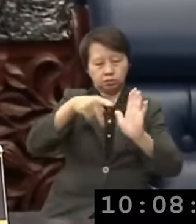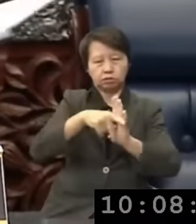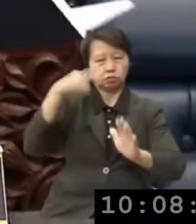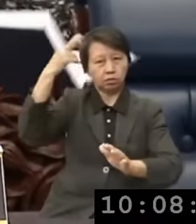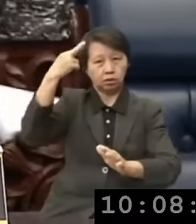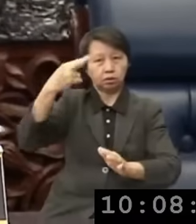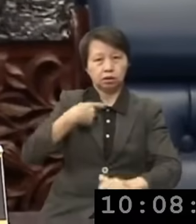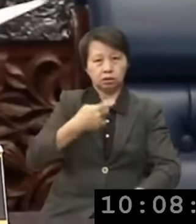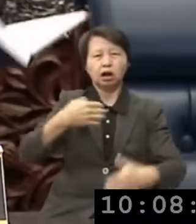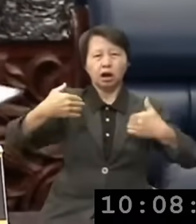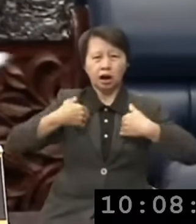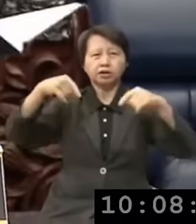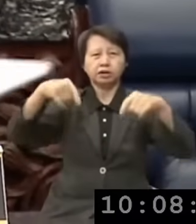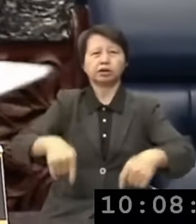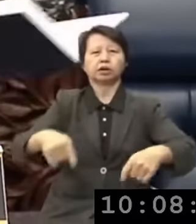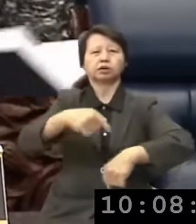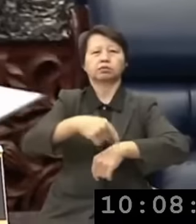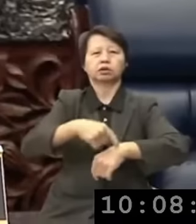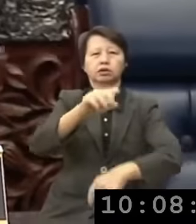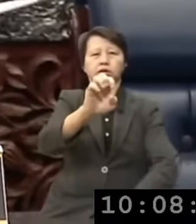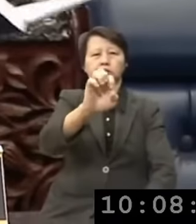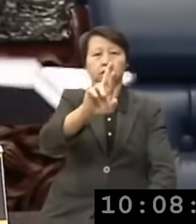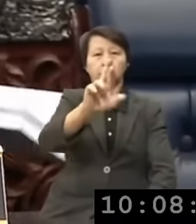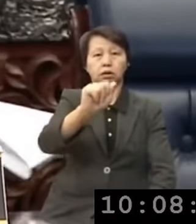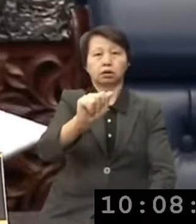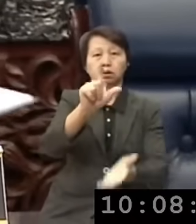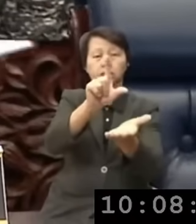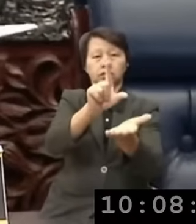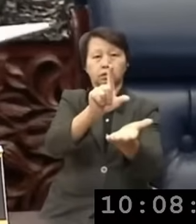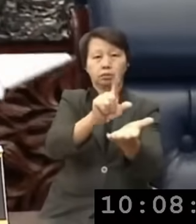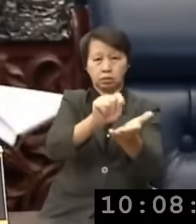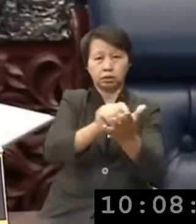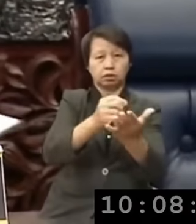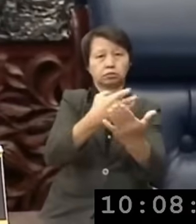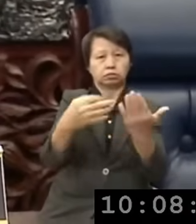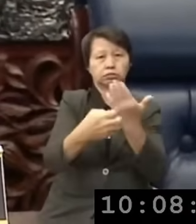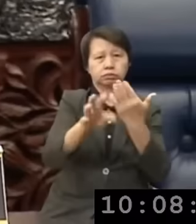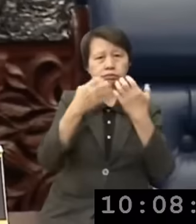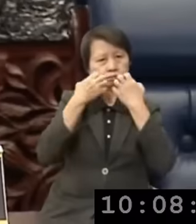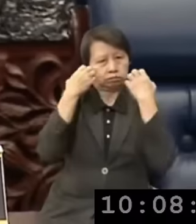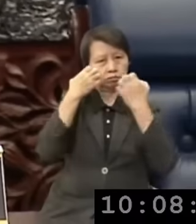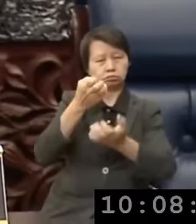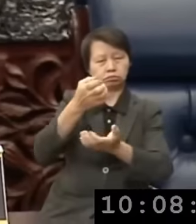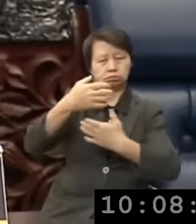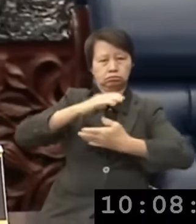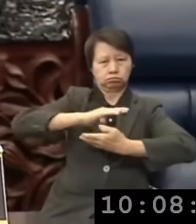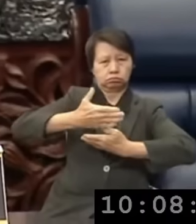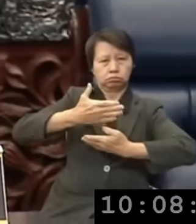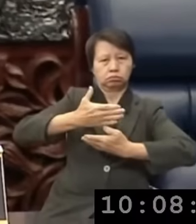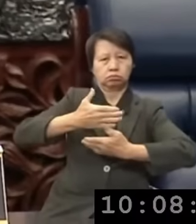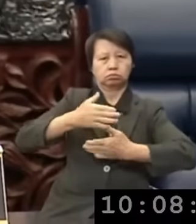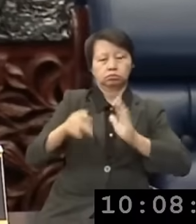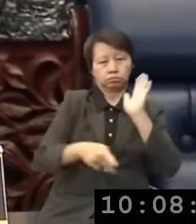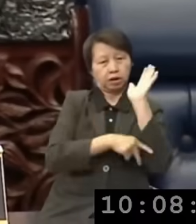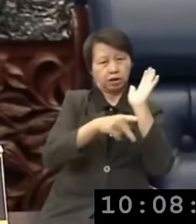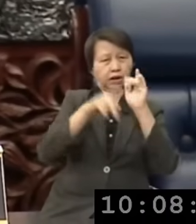kita berada dalam zaman era media yang sopisticated saya rasa parlimen ini harus bergerak